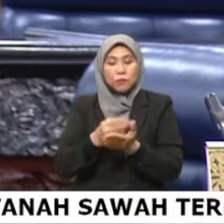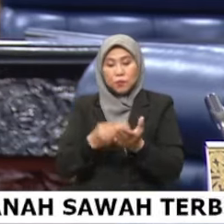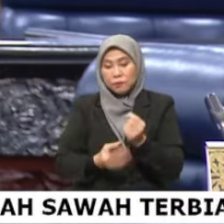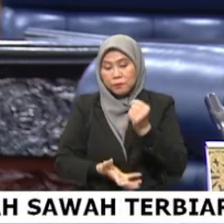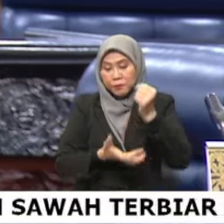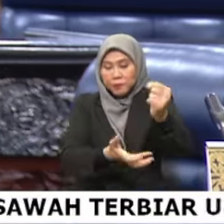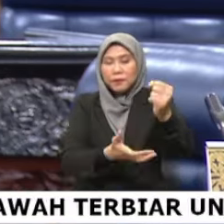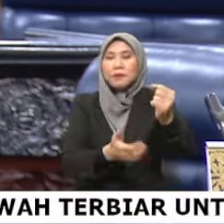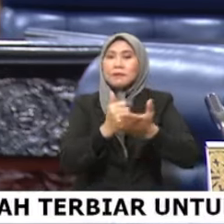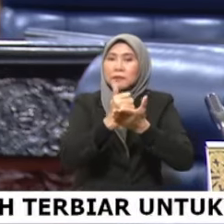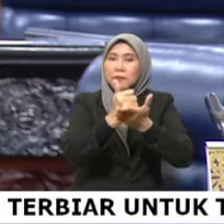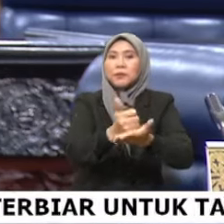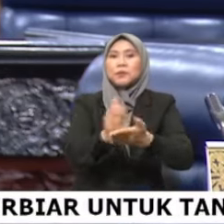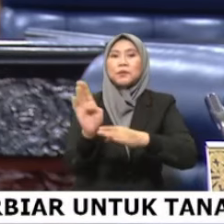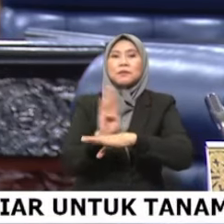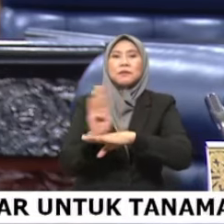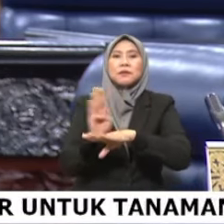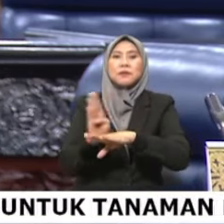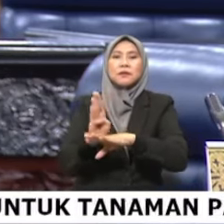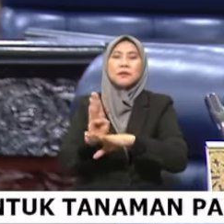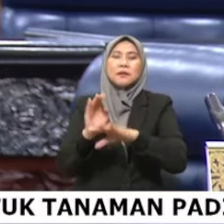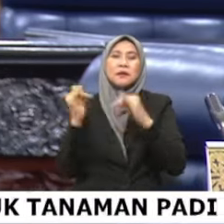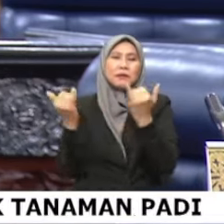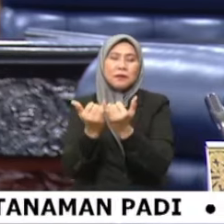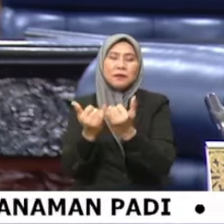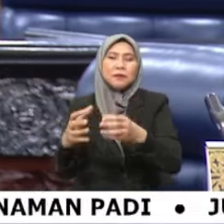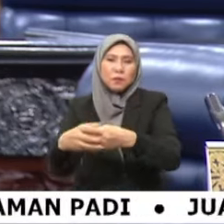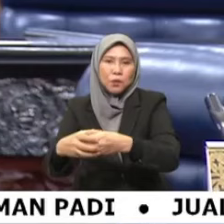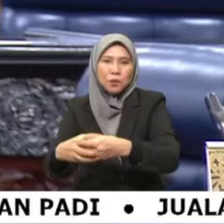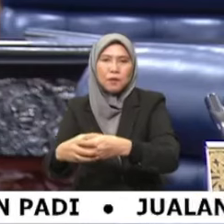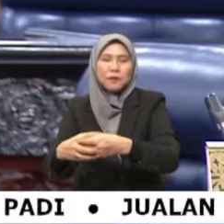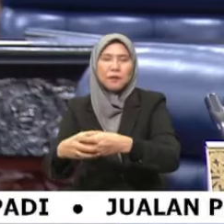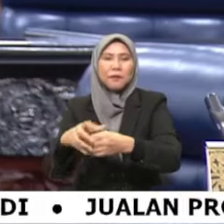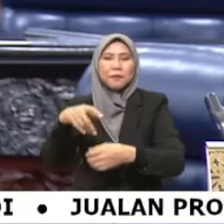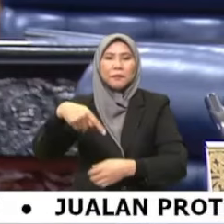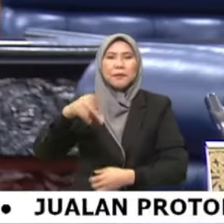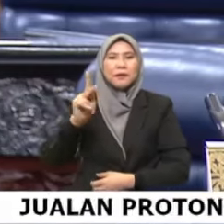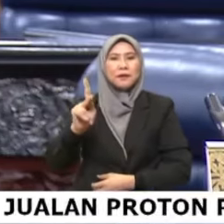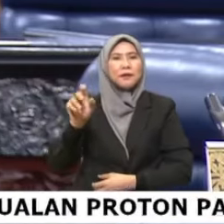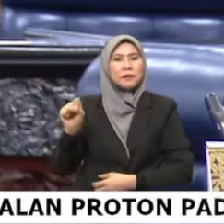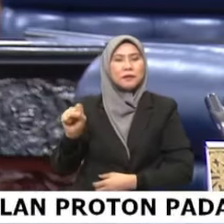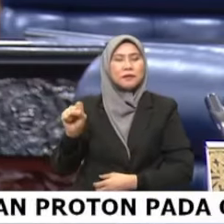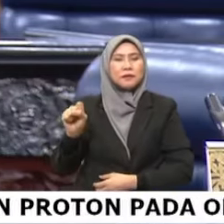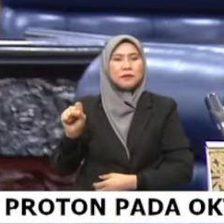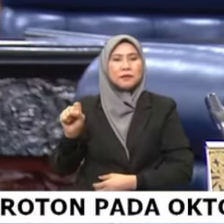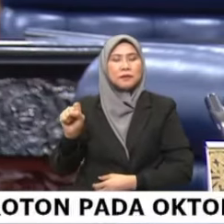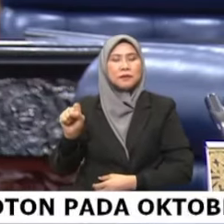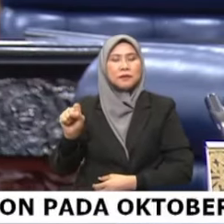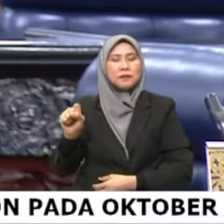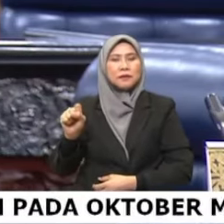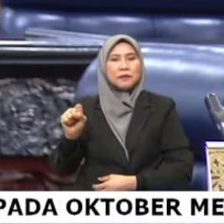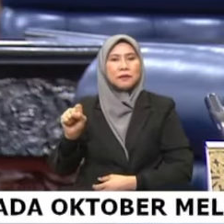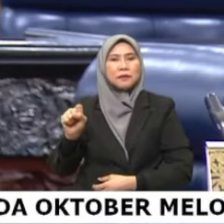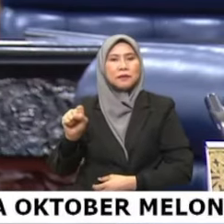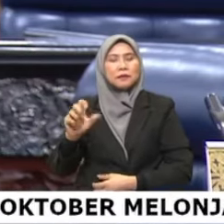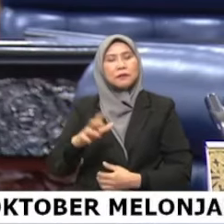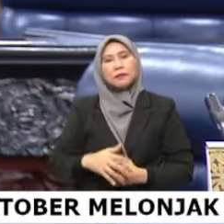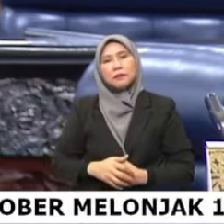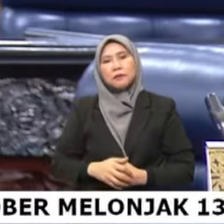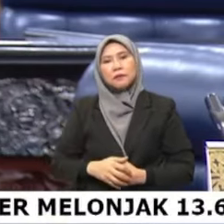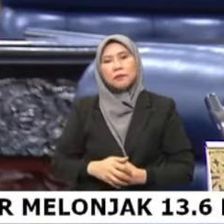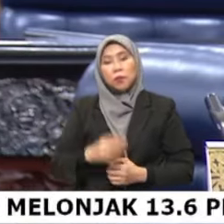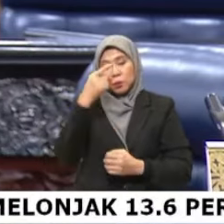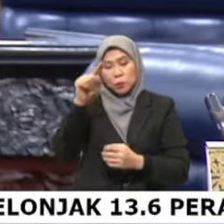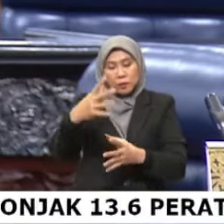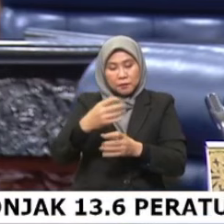syarikat perusahaan kecil dan sederhana, PKS, dan syarikat pertengahan tempatan, mid-tier companies,